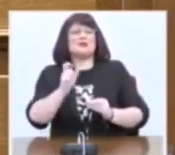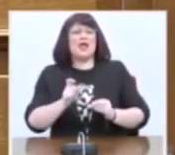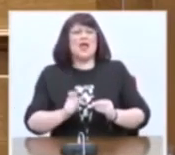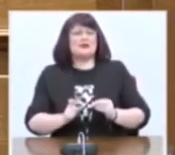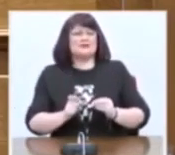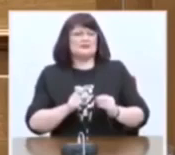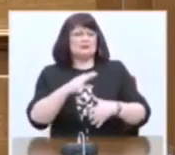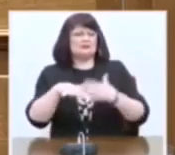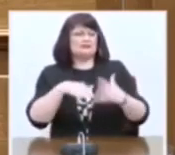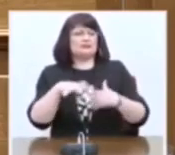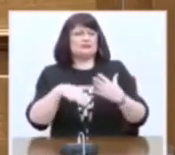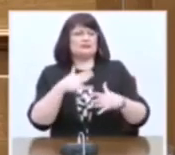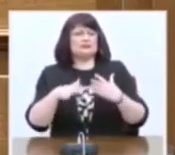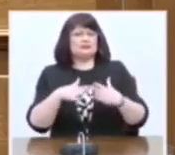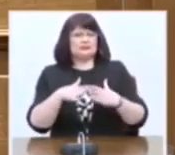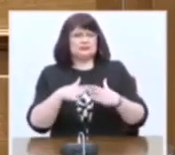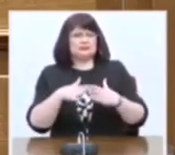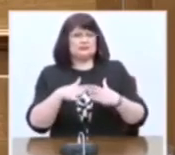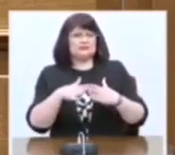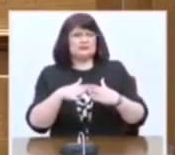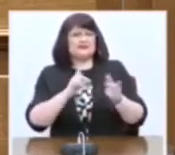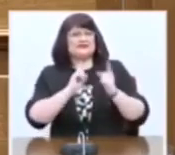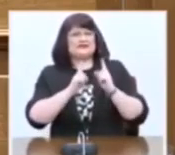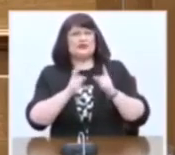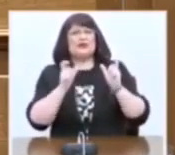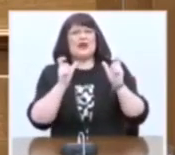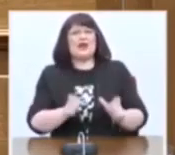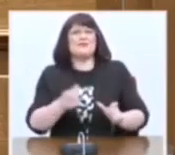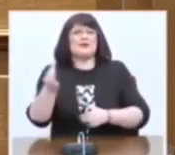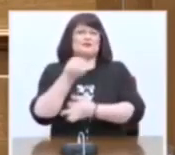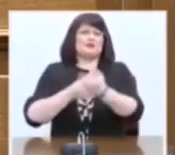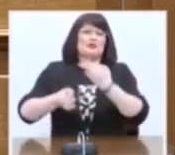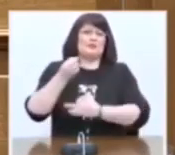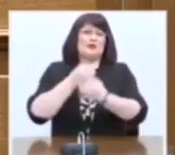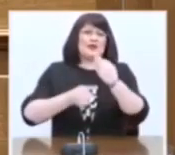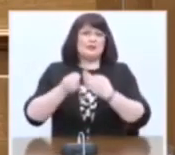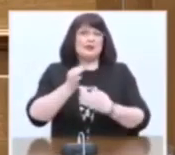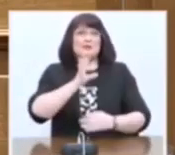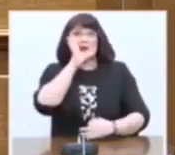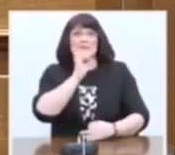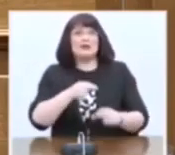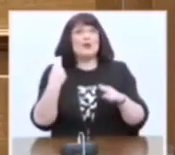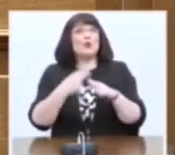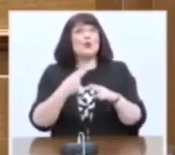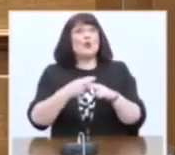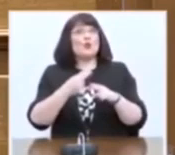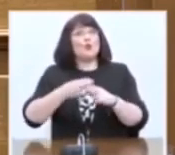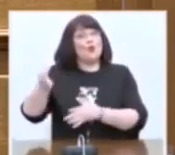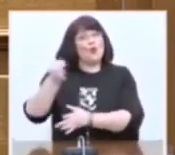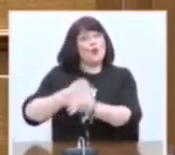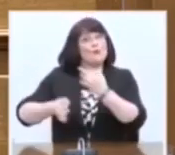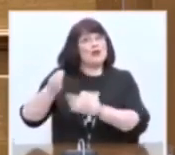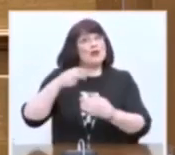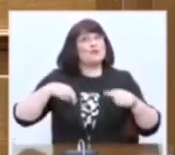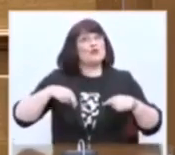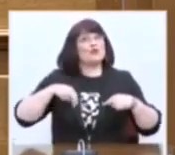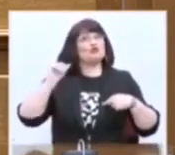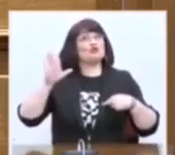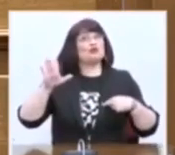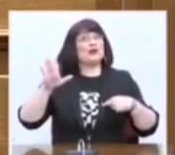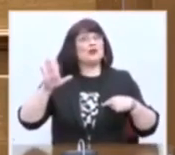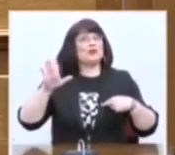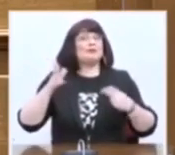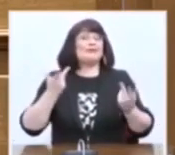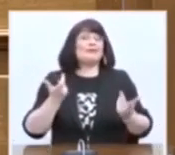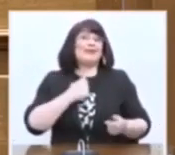άλματα σε επίπεδο συμφωνιών και επιστολών, πραγματικά ήταν εξαιρετική ομιλία του. Αλλά κύριε Δέδια μου, δυστυχώς για εσάς